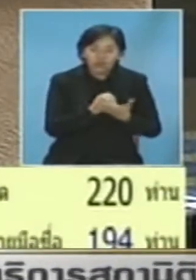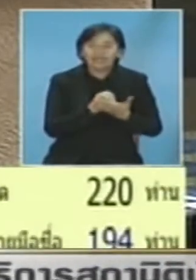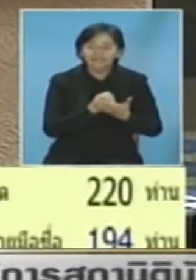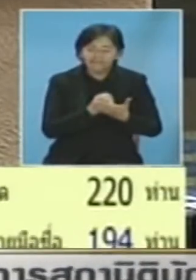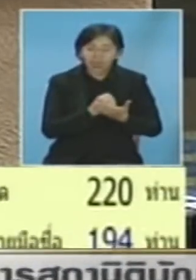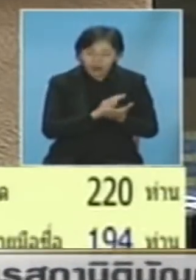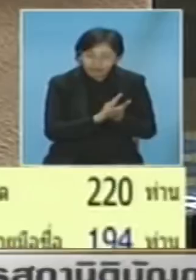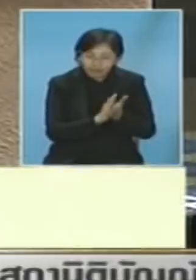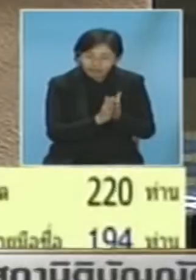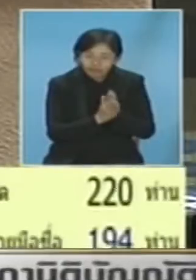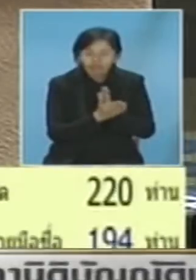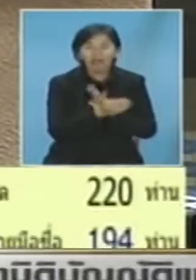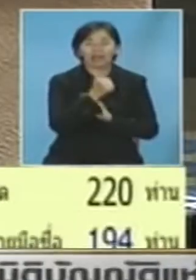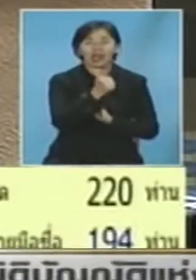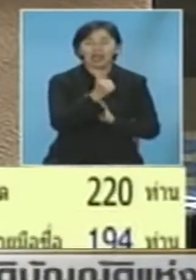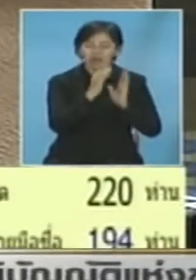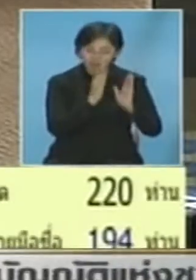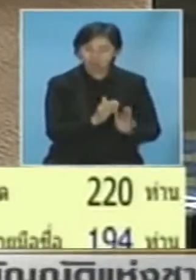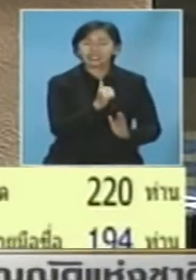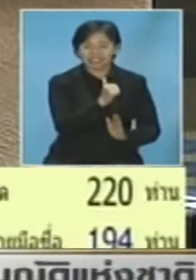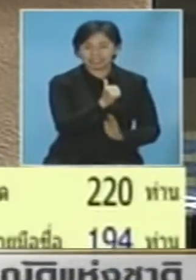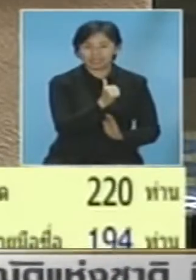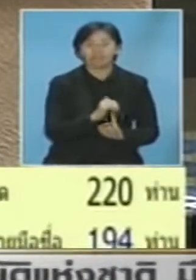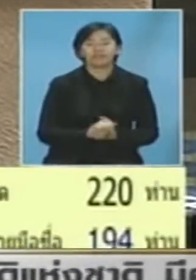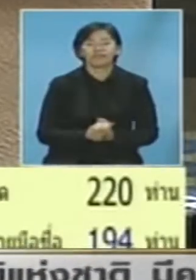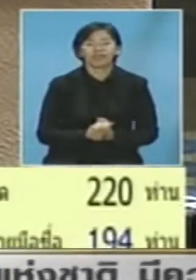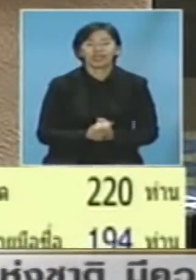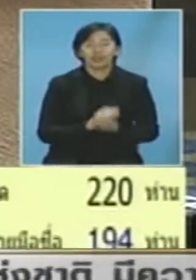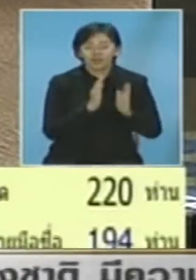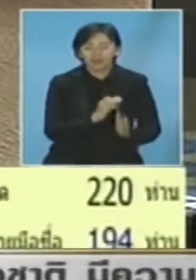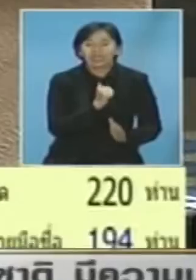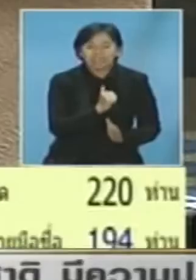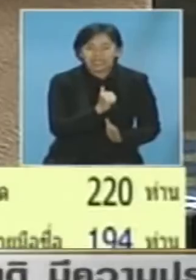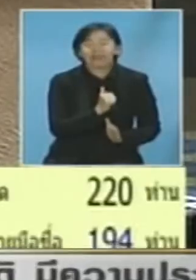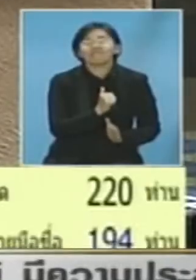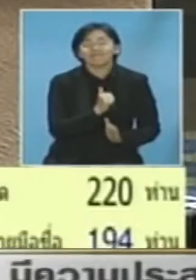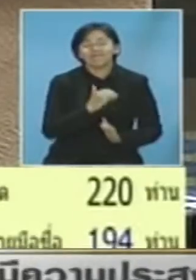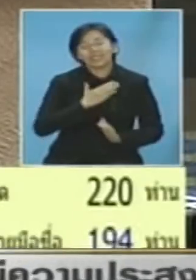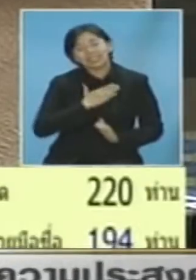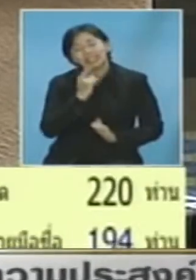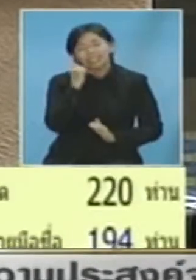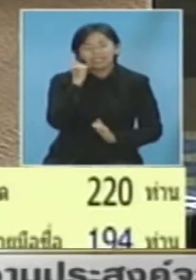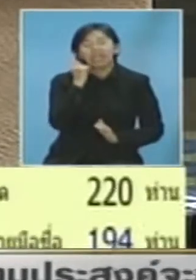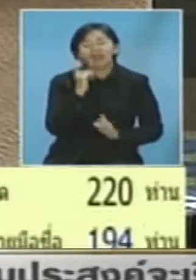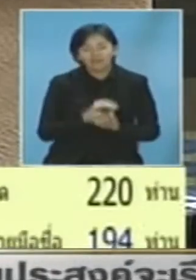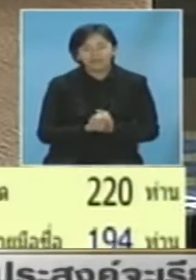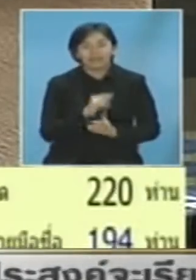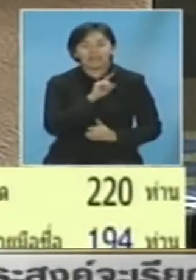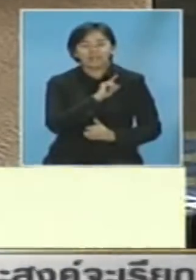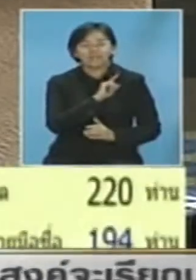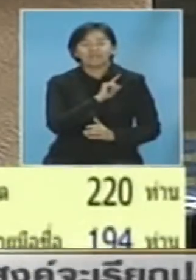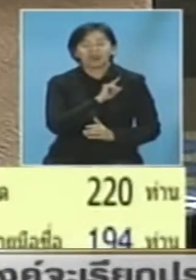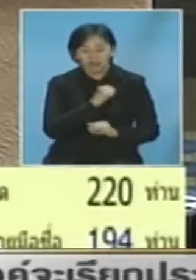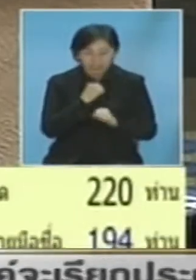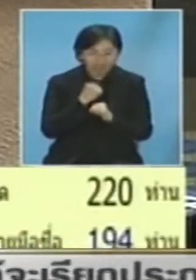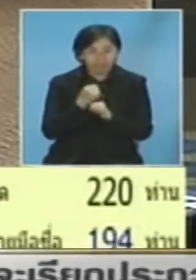ำให้เห็นว่าบุคคลนั้นเป็นคนดีพอที่จะอยู่และ